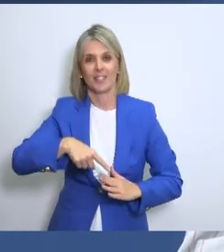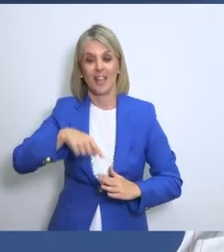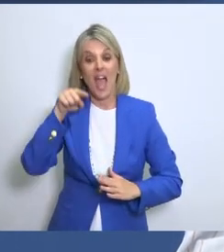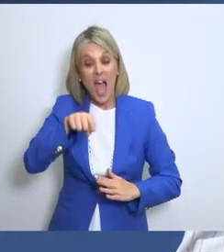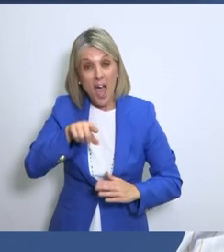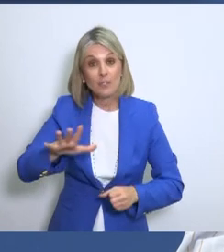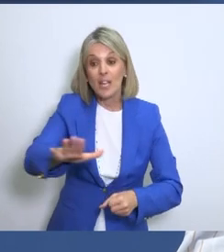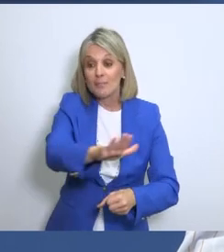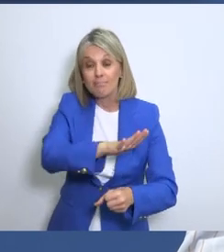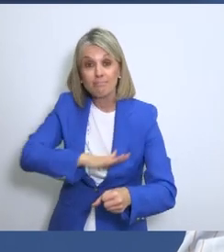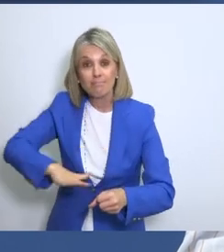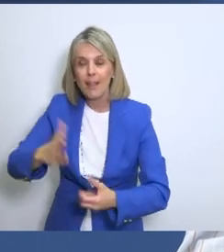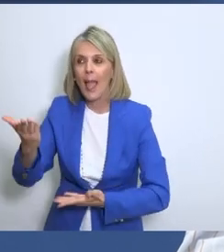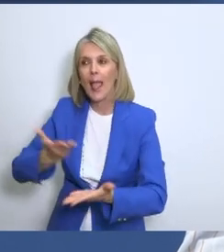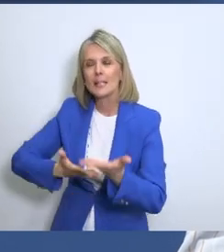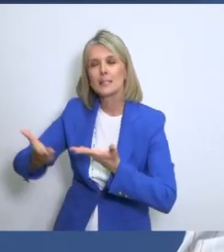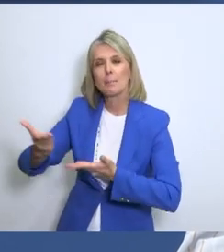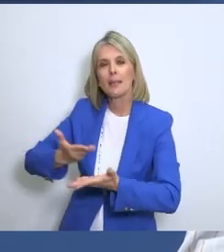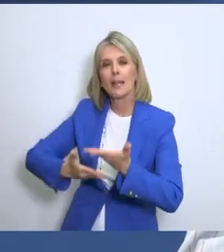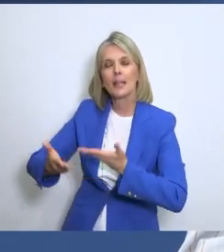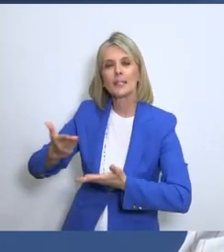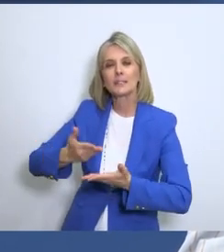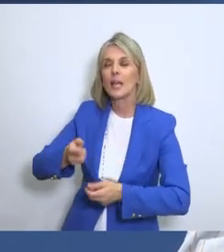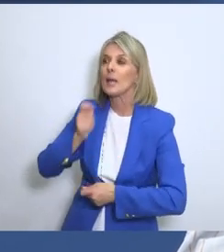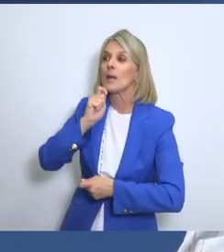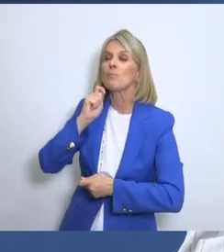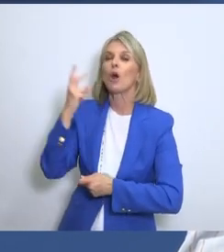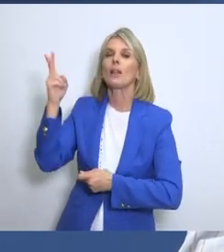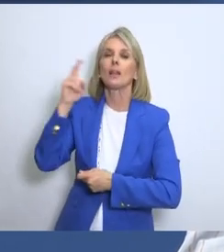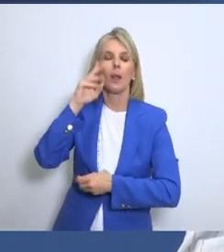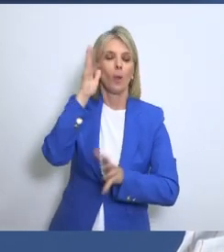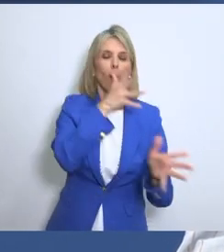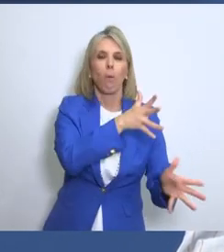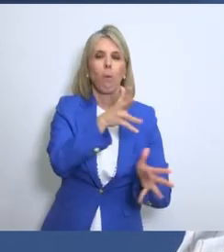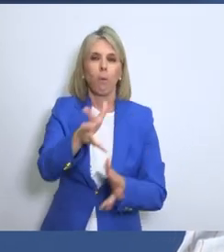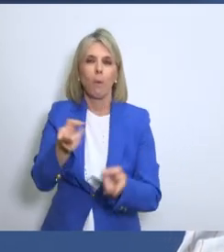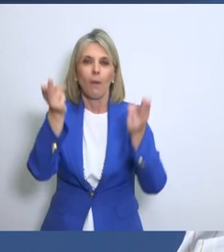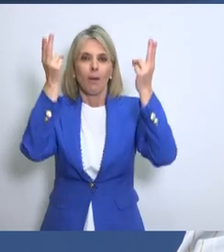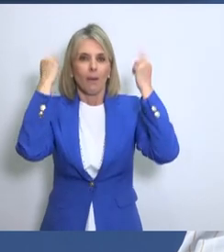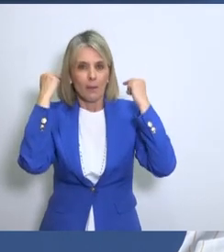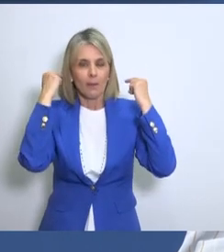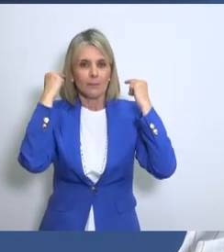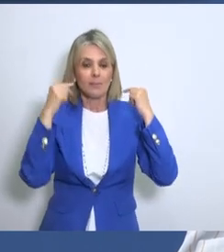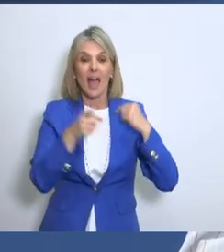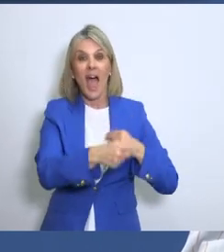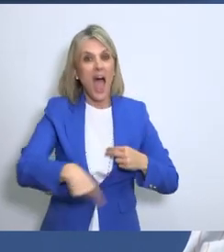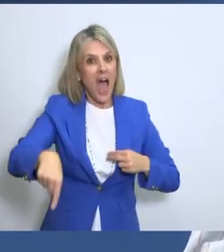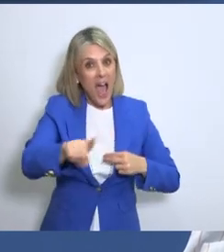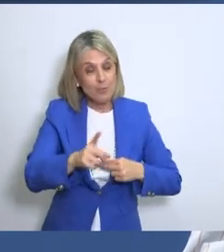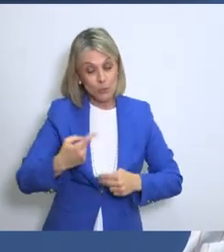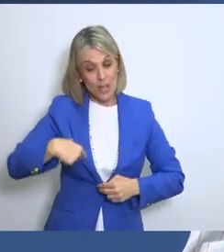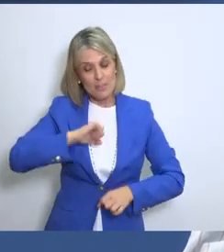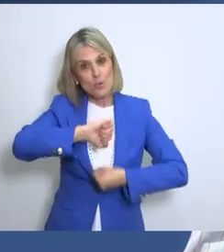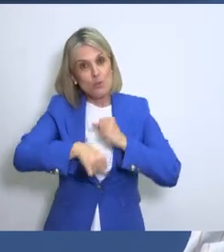Αυτούς εξυπηρετεί η πολιτική τους, σε αυτούς θέλουμε να βοηθήσουμε